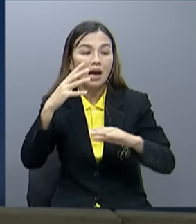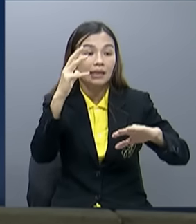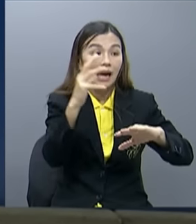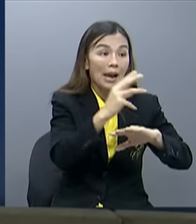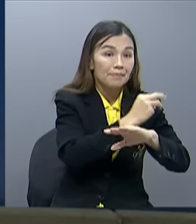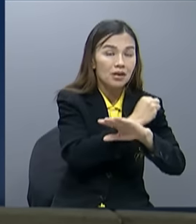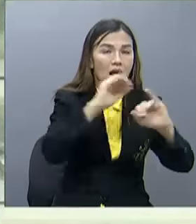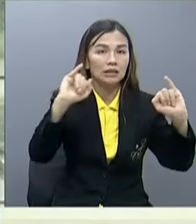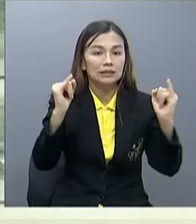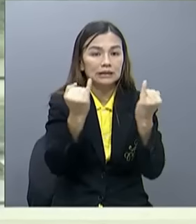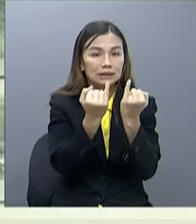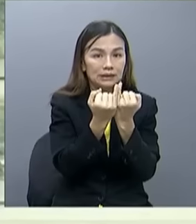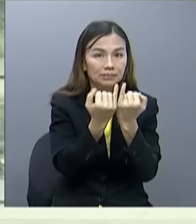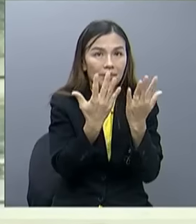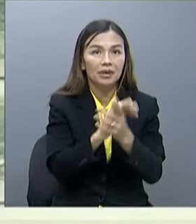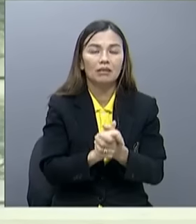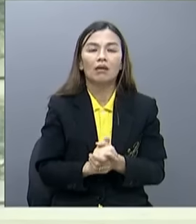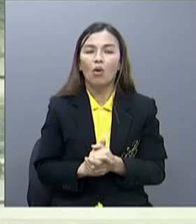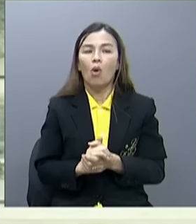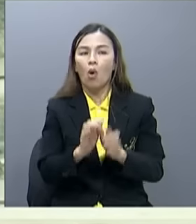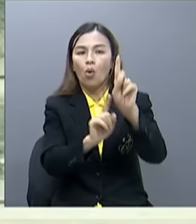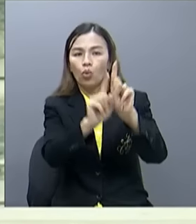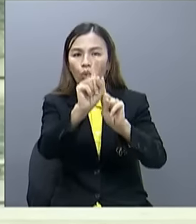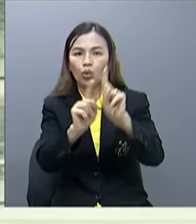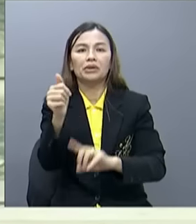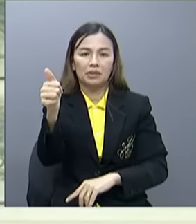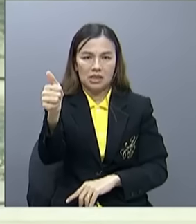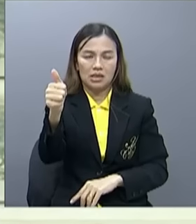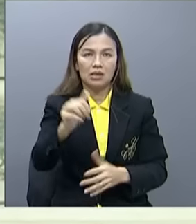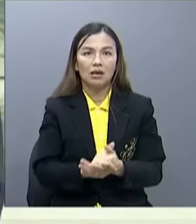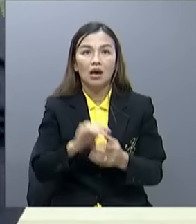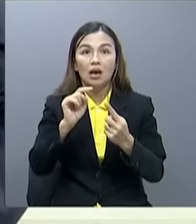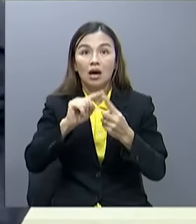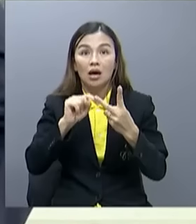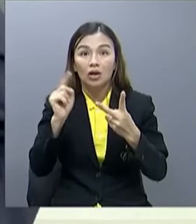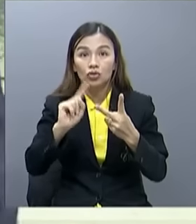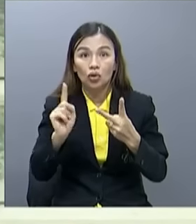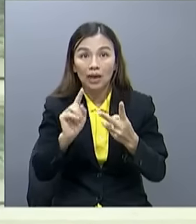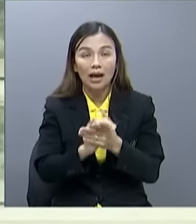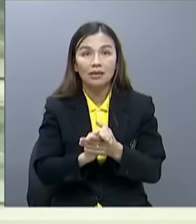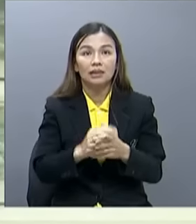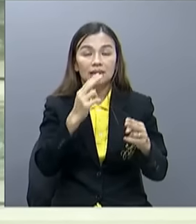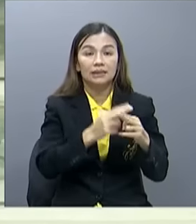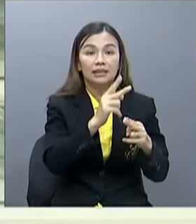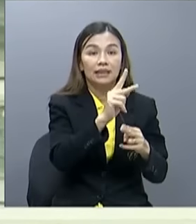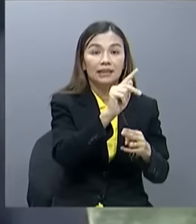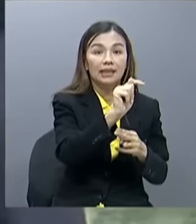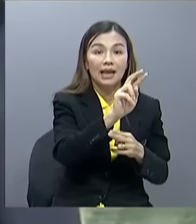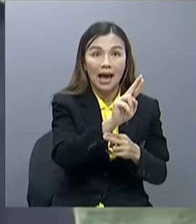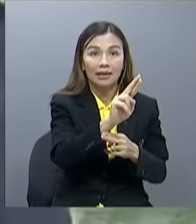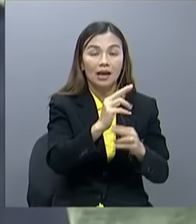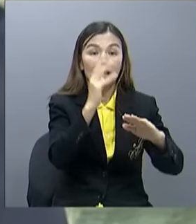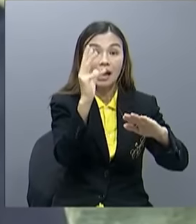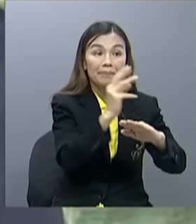าเชื่อถือของตลาดทุนด้วยแล้วท้ายที่สุดถ้าหากยังเป็นคุณกิตติรัตน์ที่ได้รับการคัดเลือก